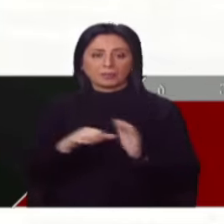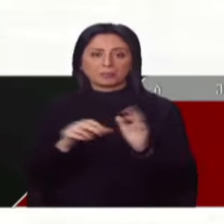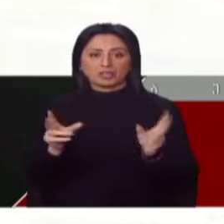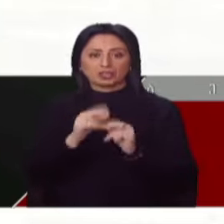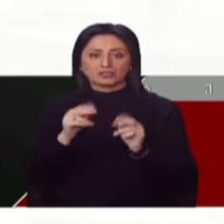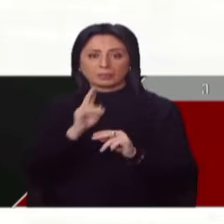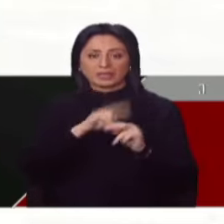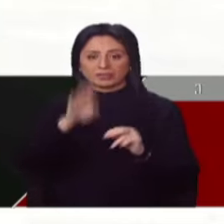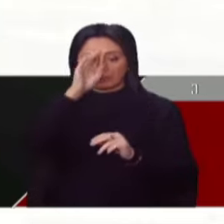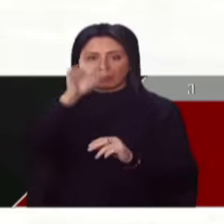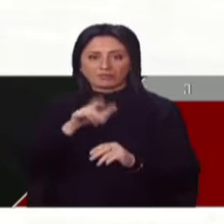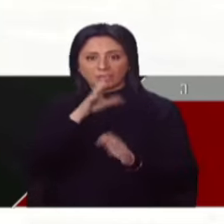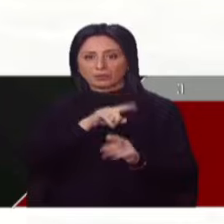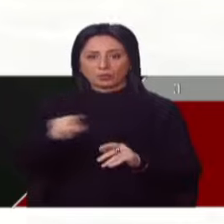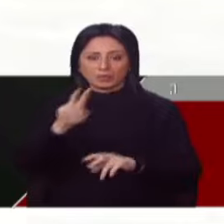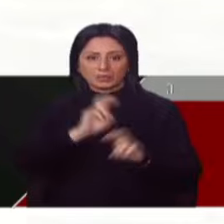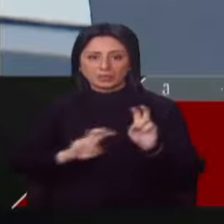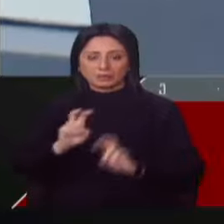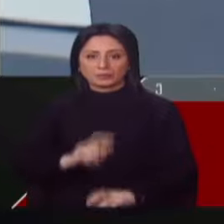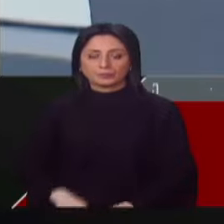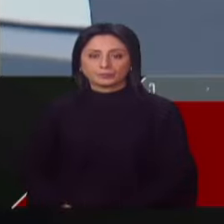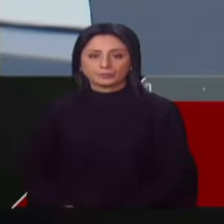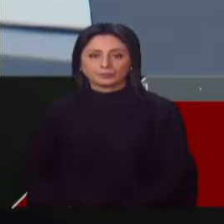მაშველები დაკარგულ მამაკაცს ამ დრომდე ეძებენ.